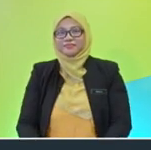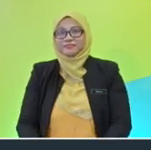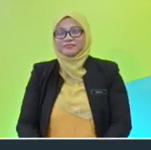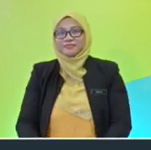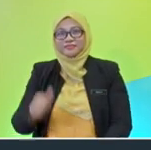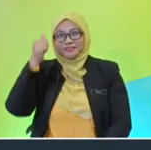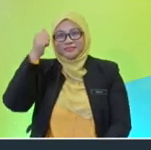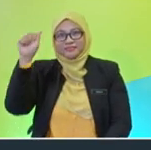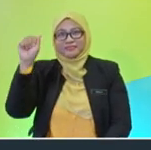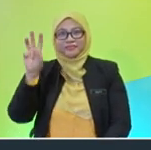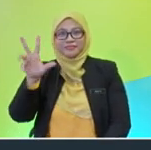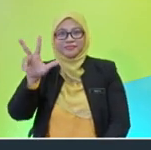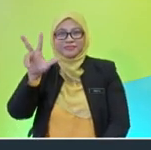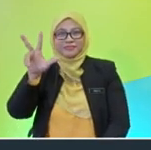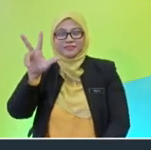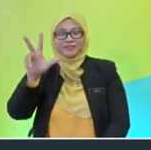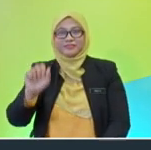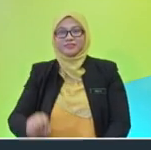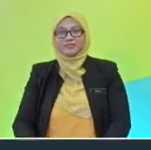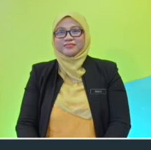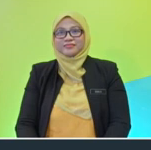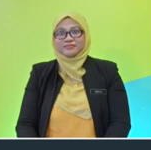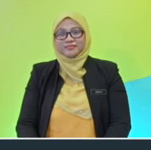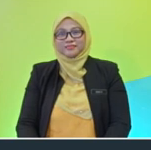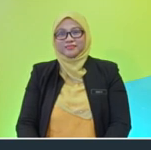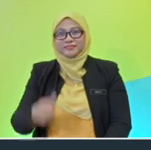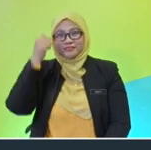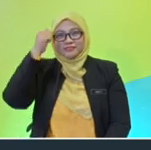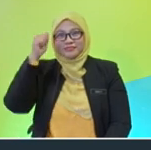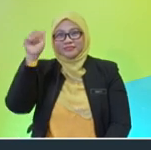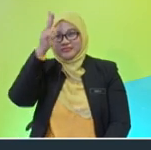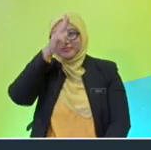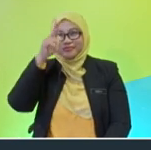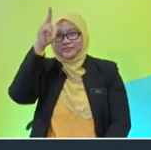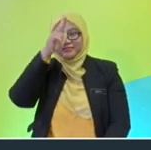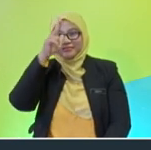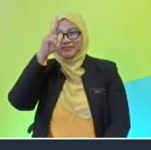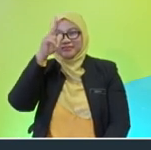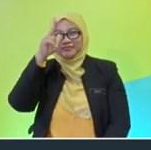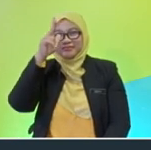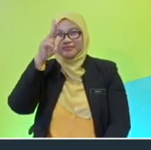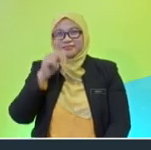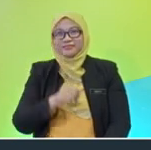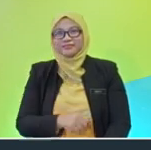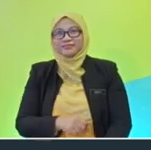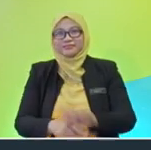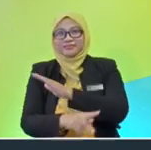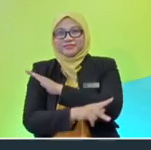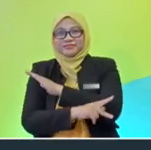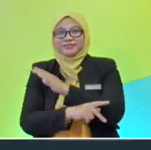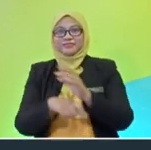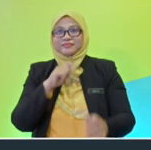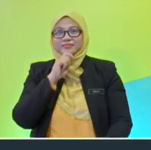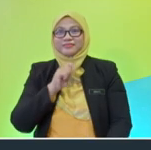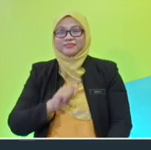abad ke-3 abad Kerajaan Kediri abad keberapa Arjuna